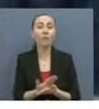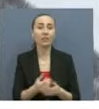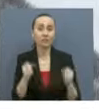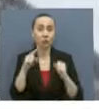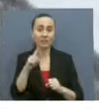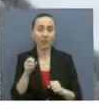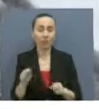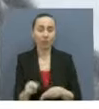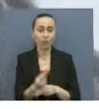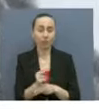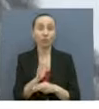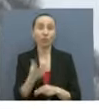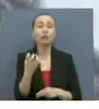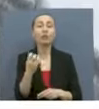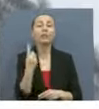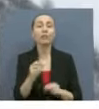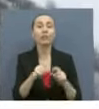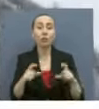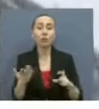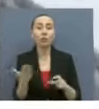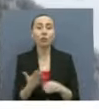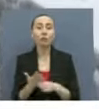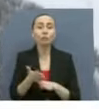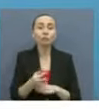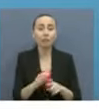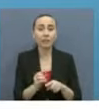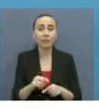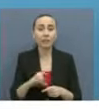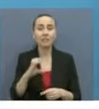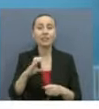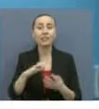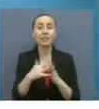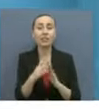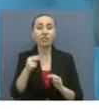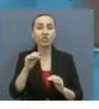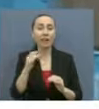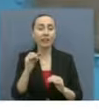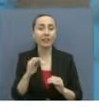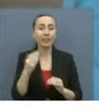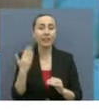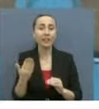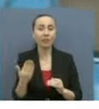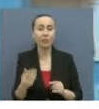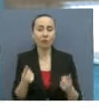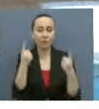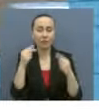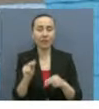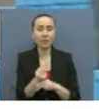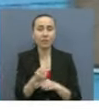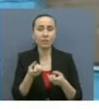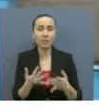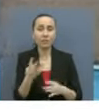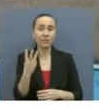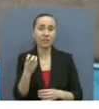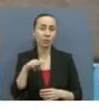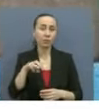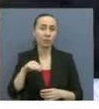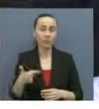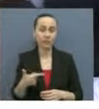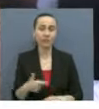построим. Еще одна школа, которую посетил Ермек Маржикпаев в селе Чаглинка. Сегодня на ее капитальный ремонт требуется почти 300 миллионов